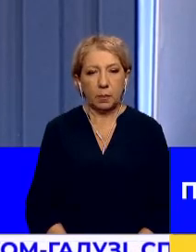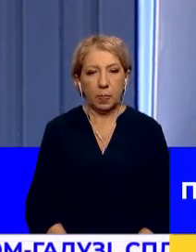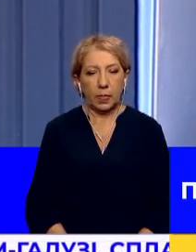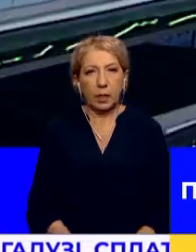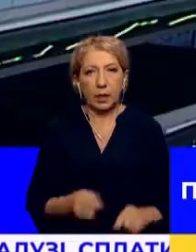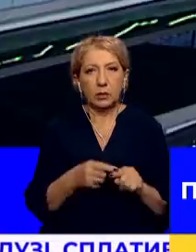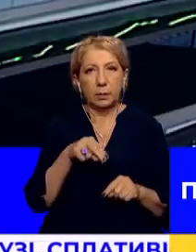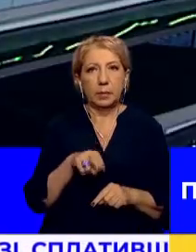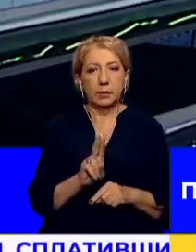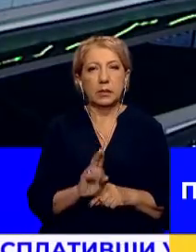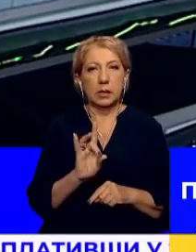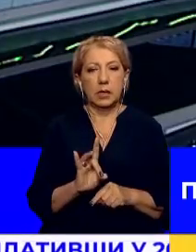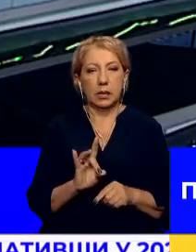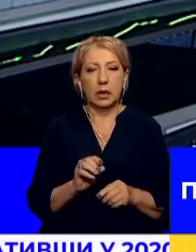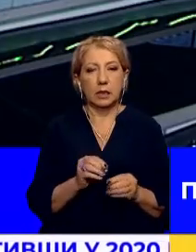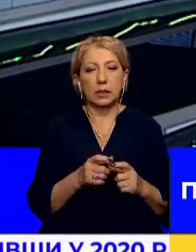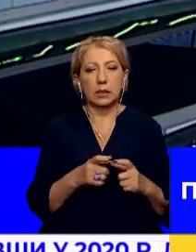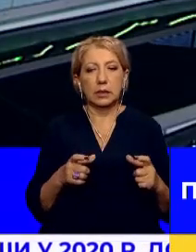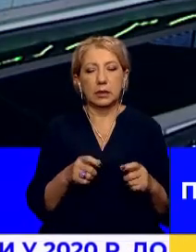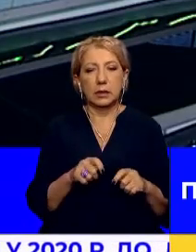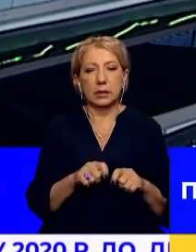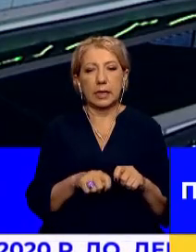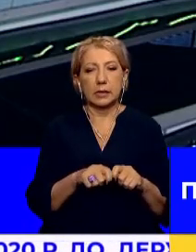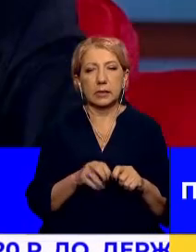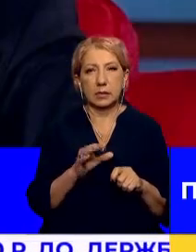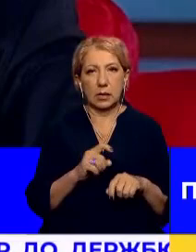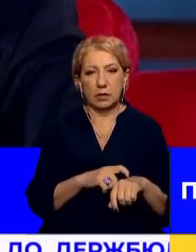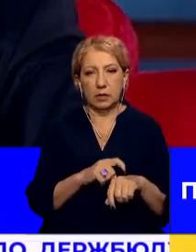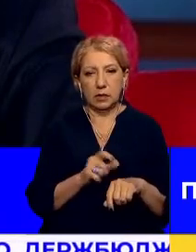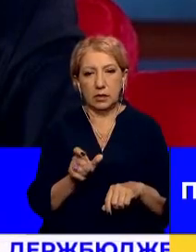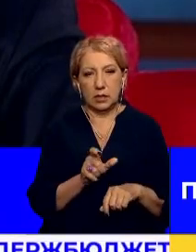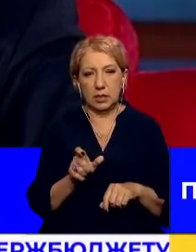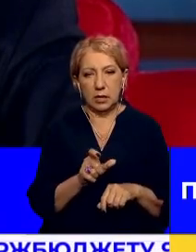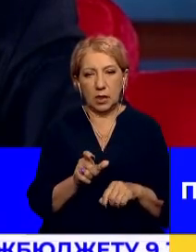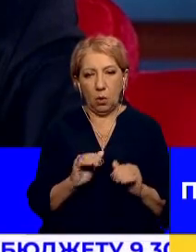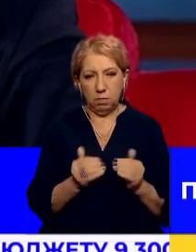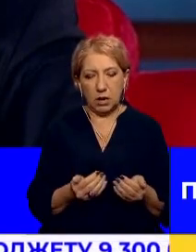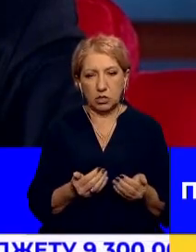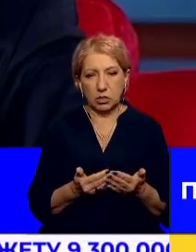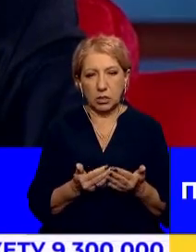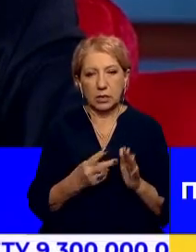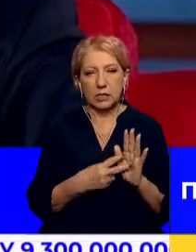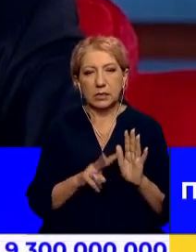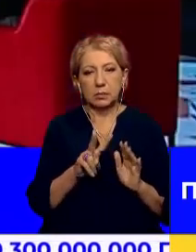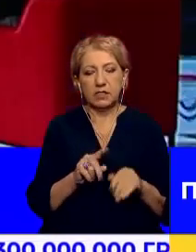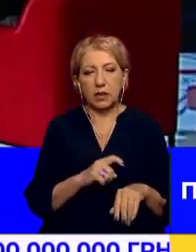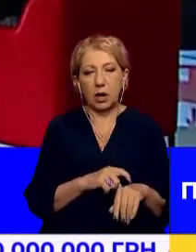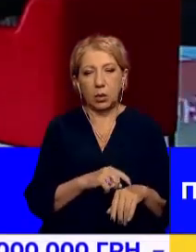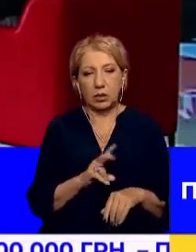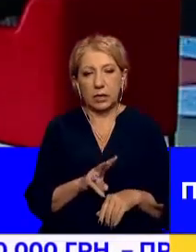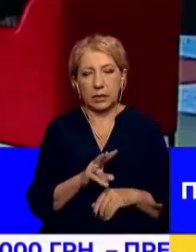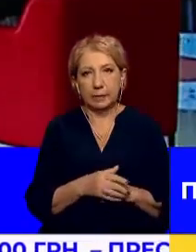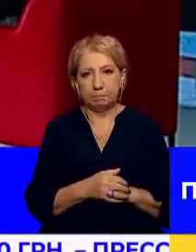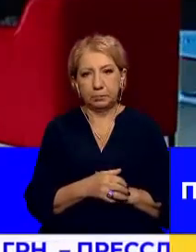оцей ПЦР-тест, він скільки діє? У нього ж обмежена дія, щось... 72 години.